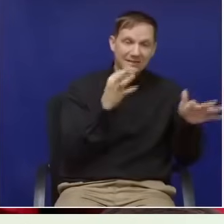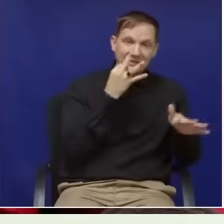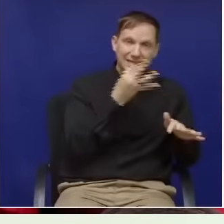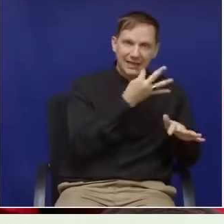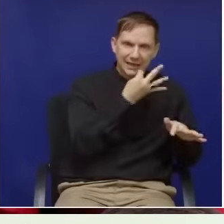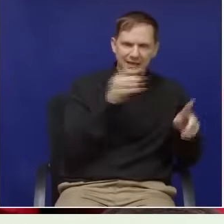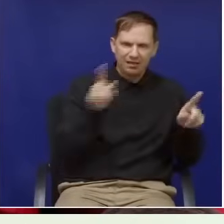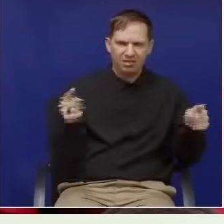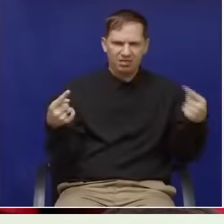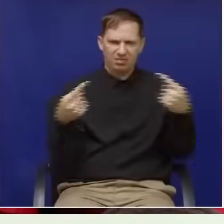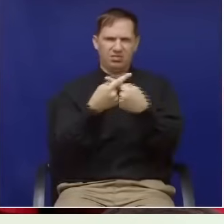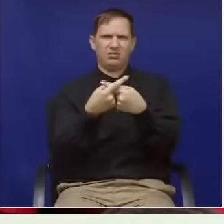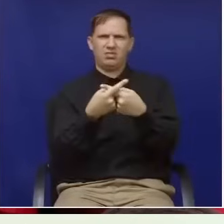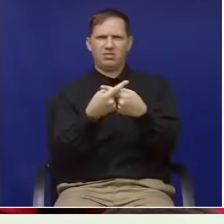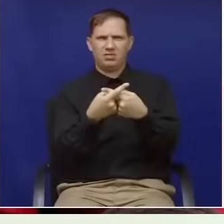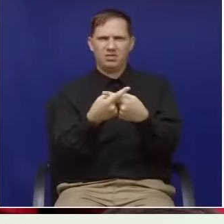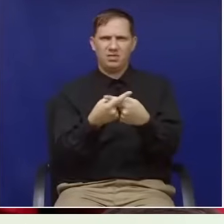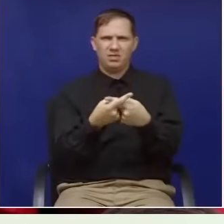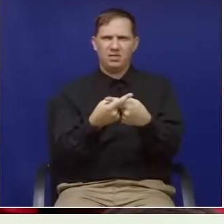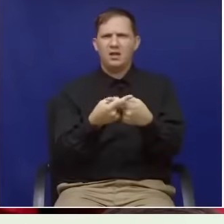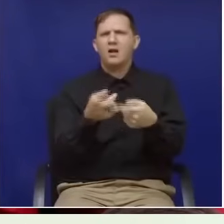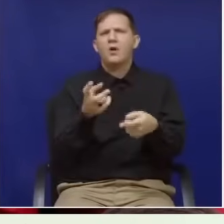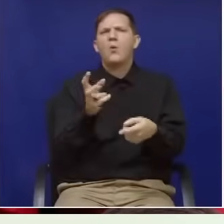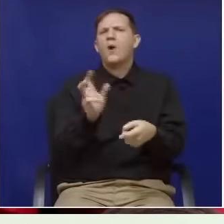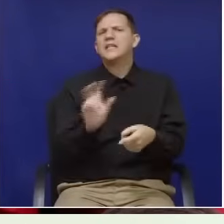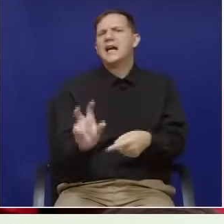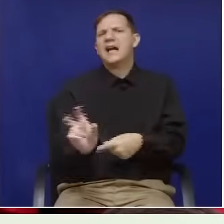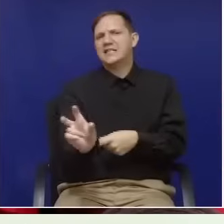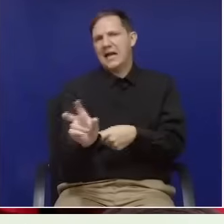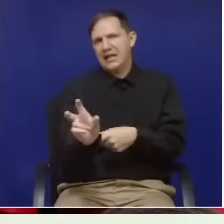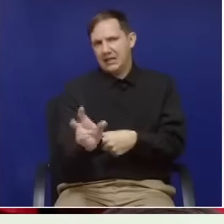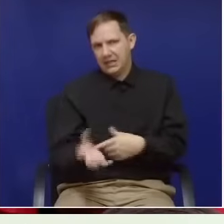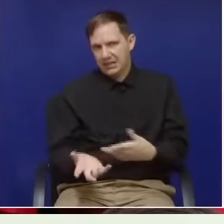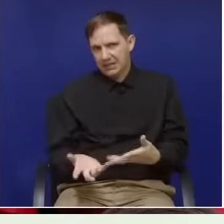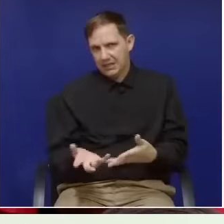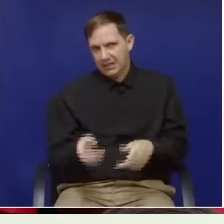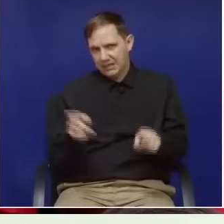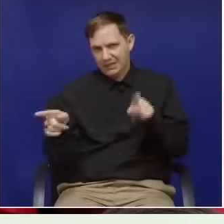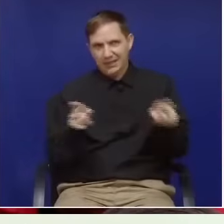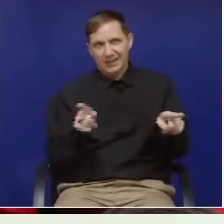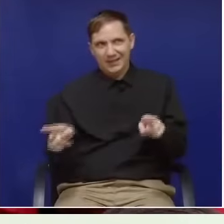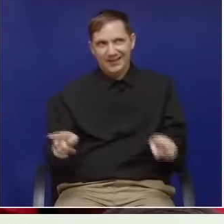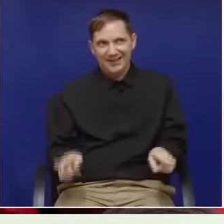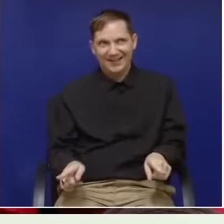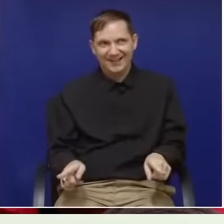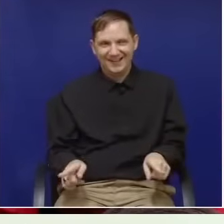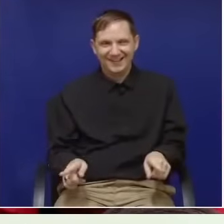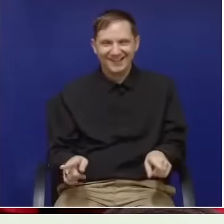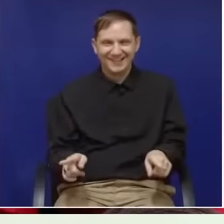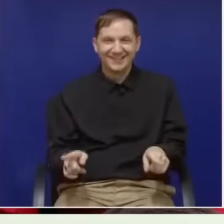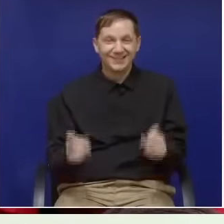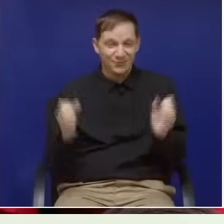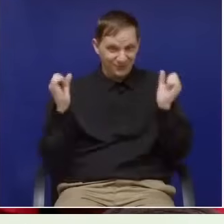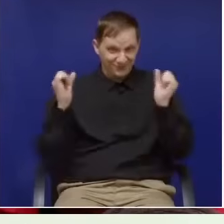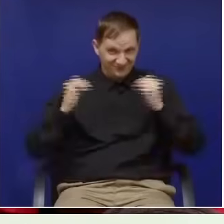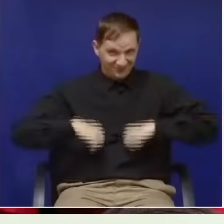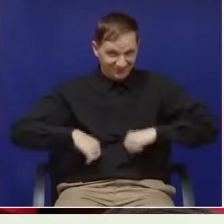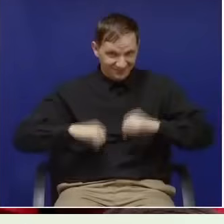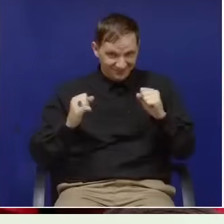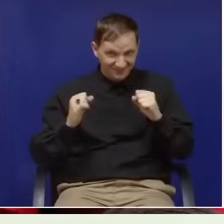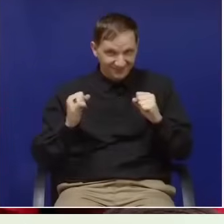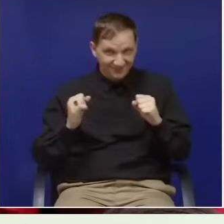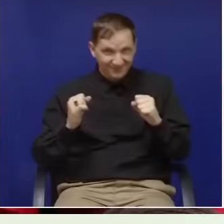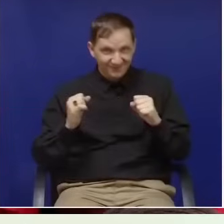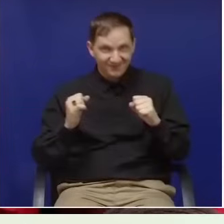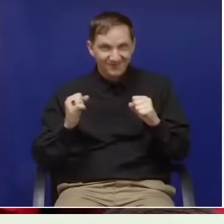ezinkundleni? Kwenzeka njani ukuba zikhabane? Ingaba uyavuma ukuba ukuqhubekeka kwakho usithi ucourt